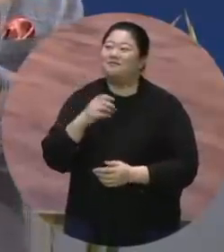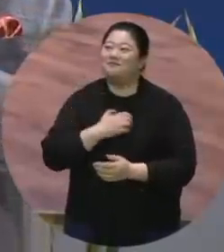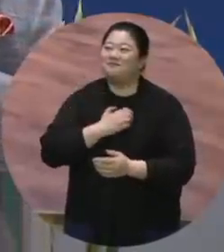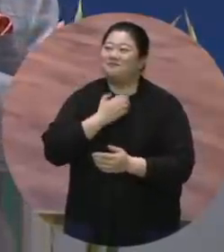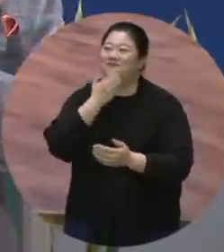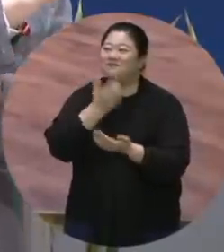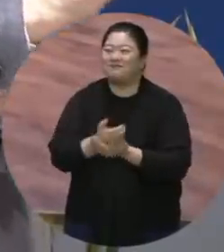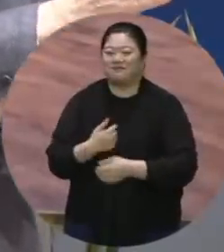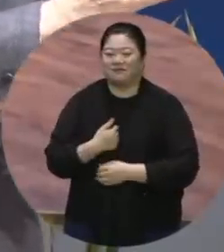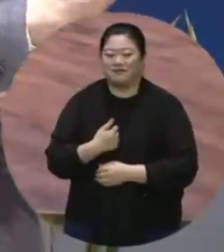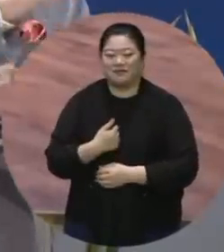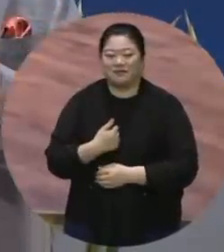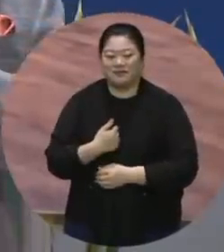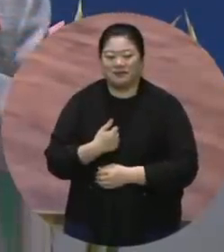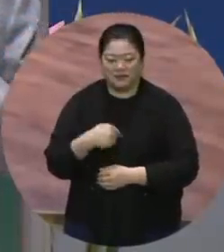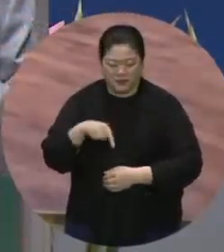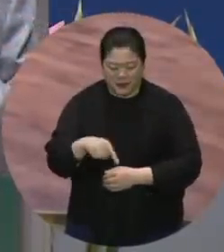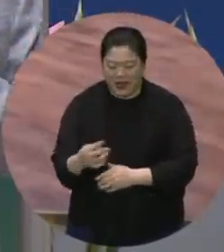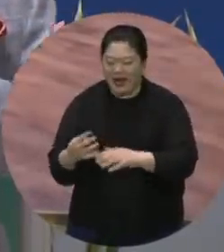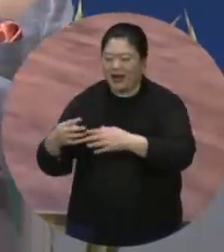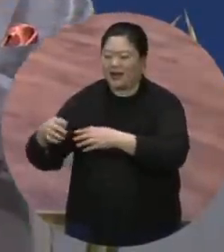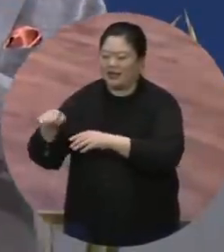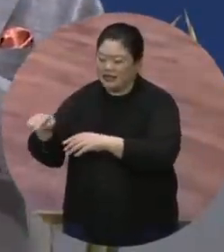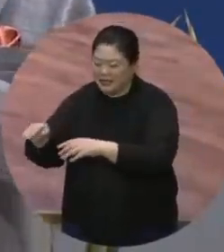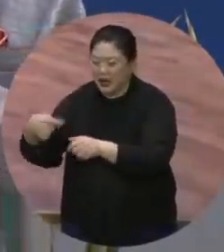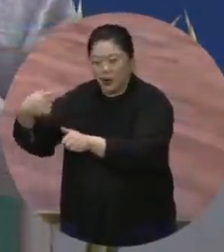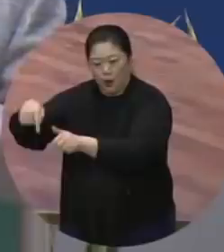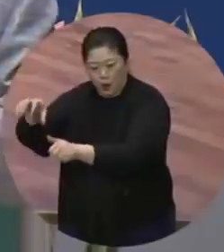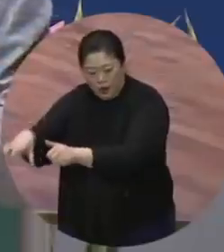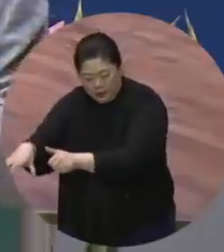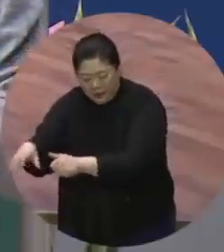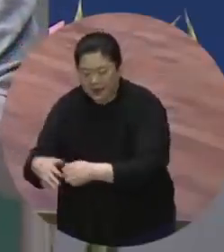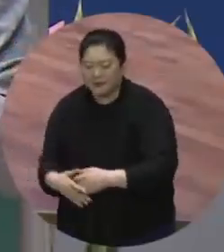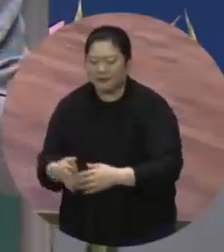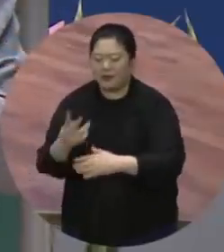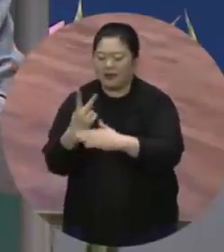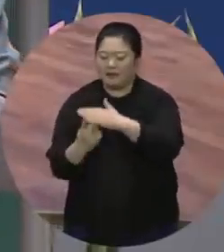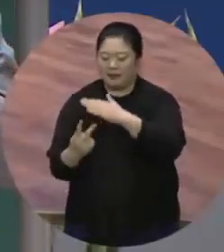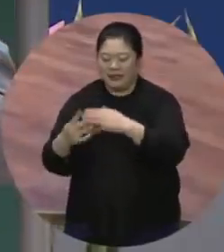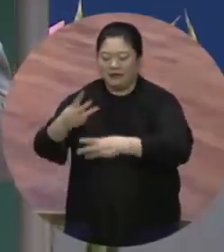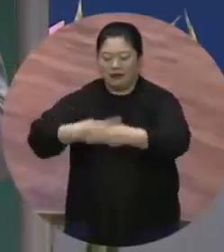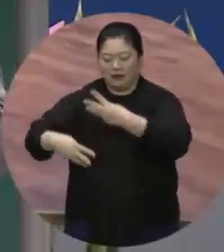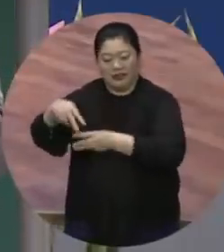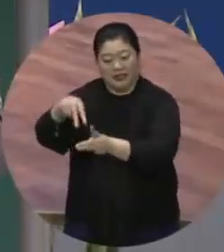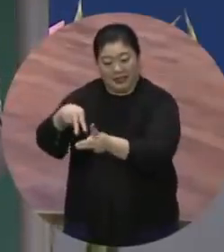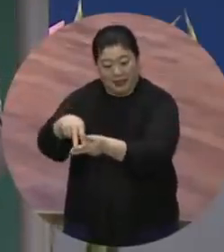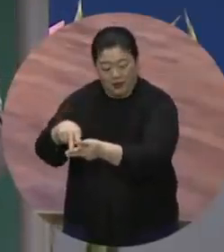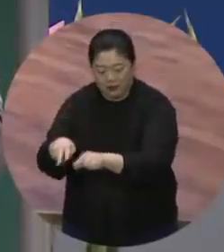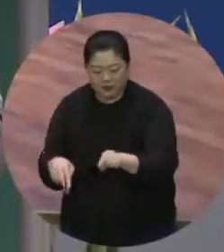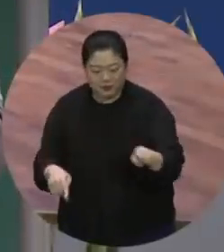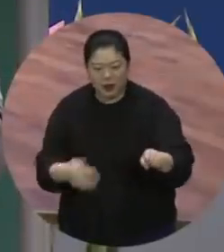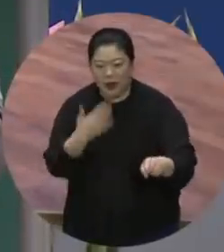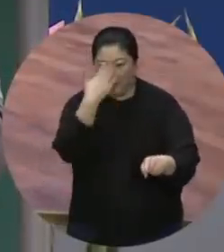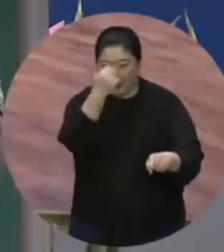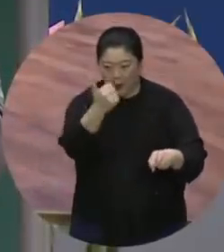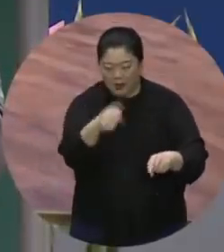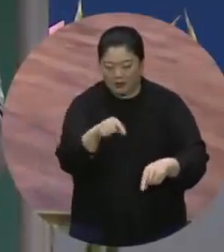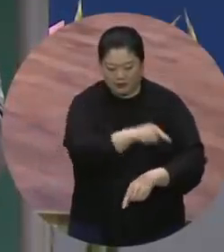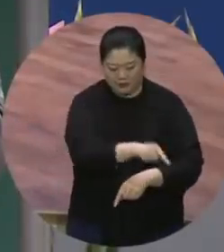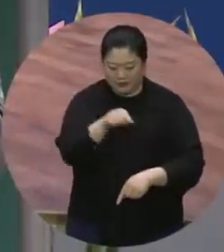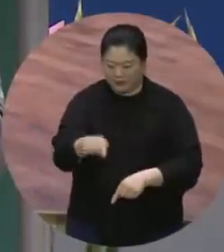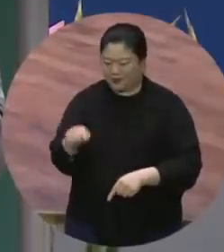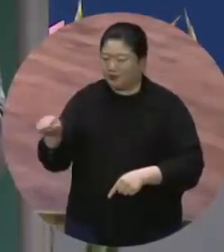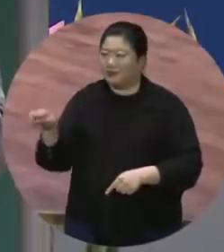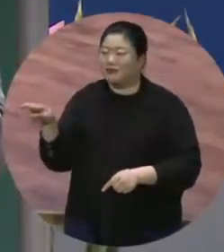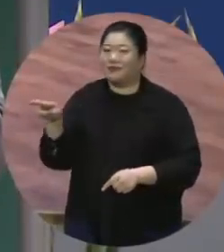교회 비전 빌딩, 렘넌트 빌딩, 본당 참, 이야, 하나님이 하셨구나.